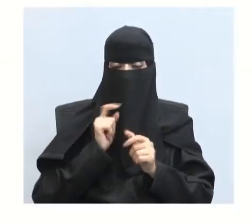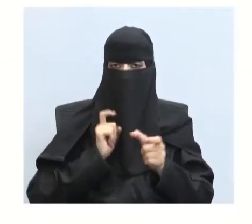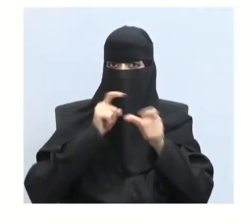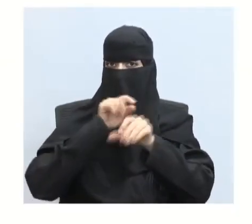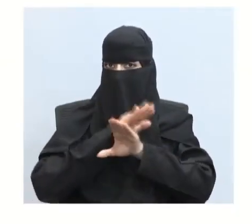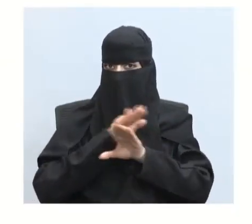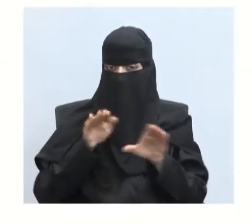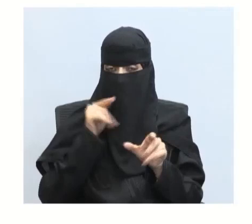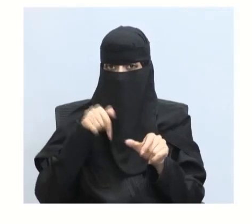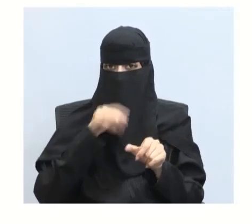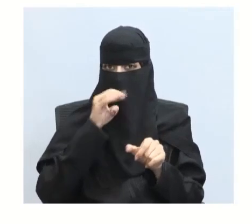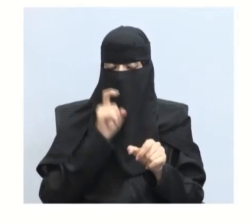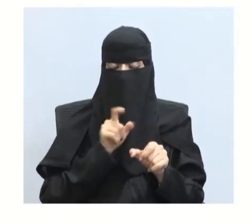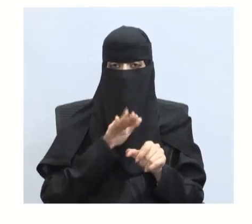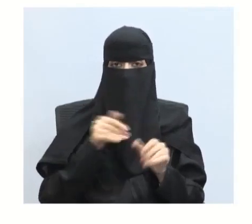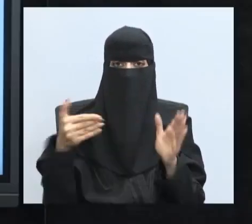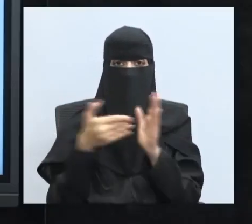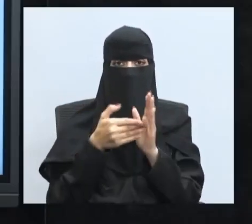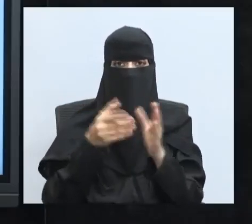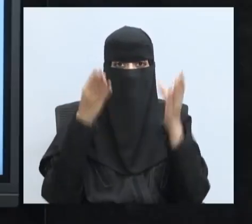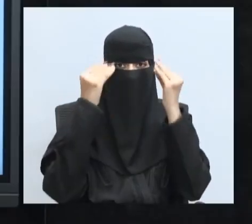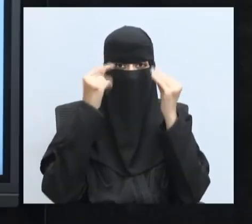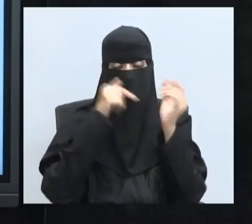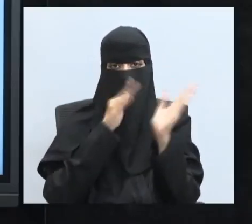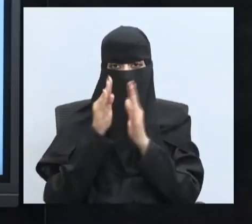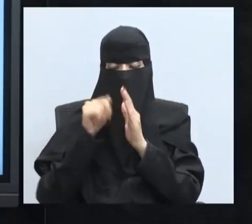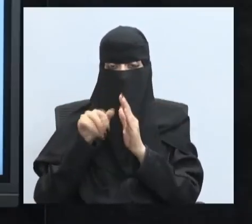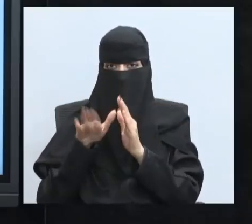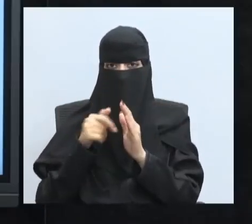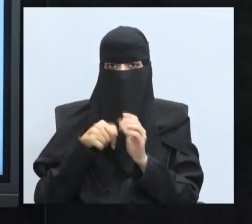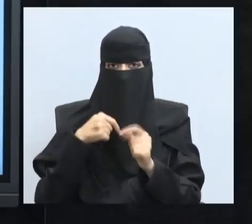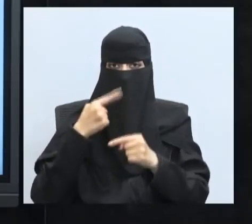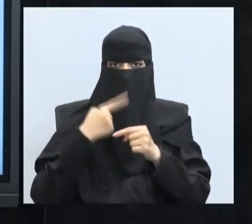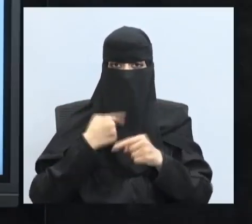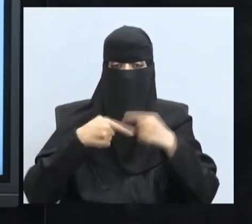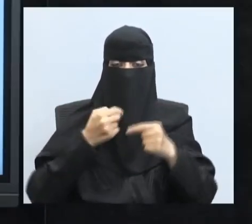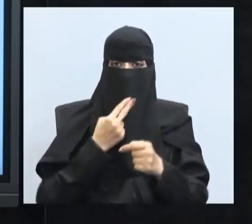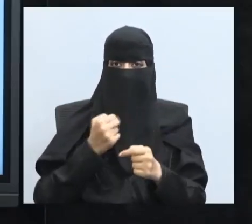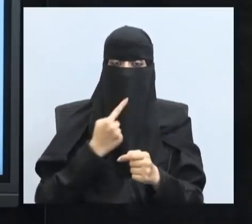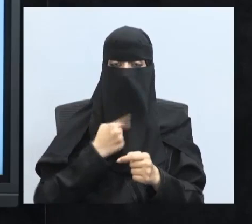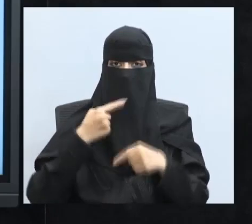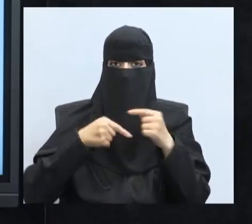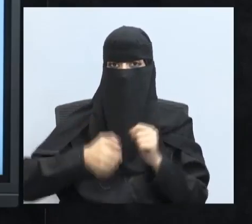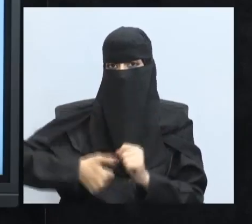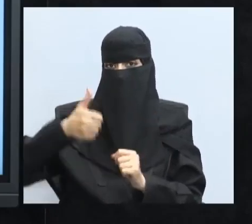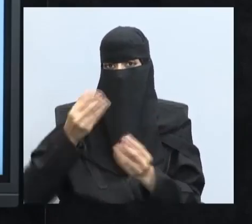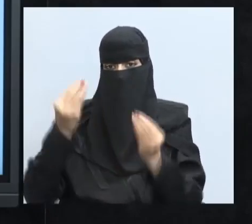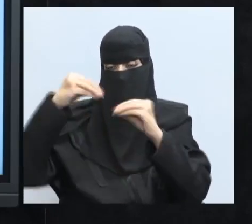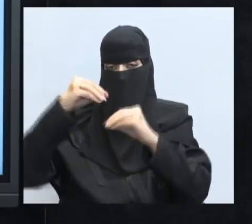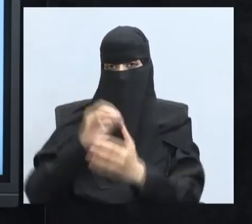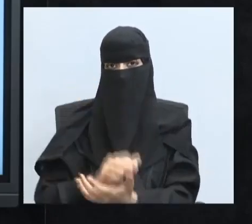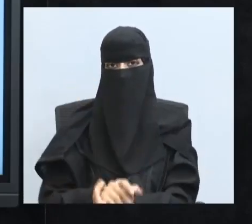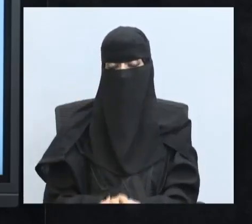وبهكذا نكون وصلنا الى ختام اثراءات هنا لهذا الفصل ودمتم بخير مع تمنياتي لكم بمزيد من